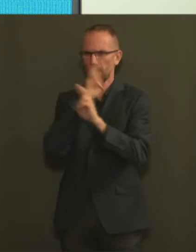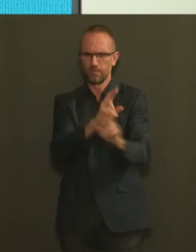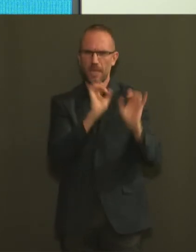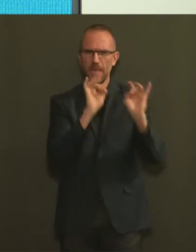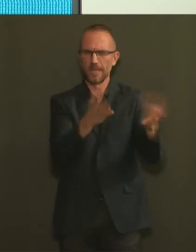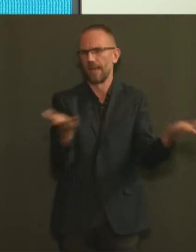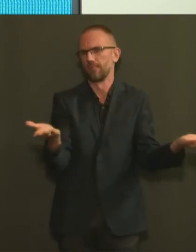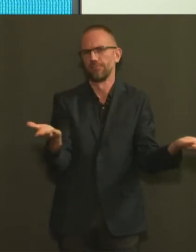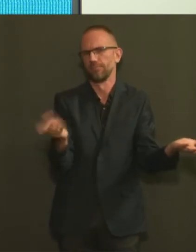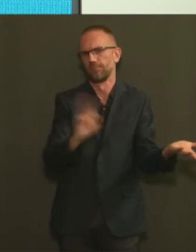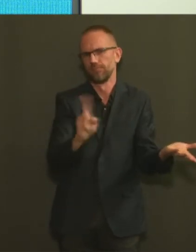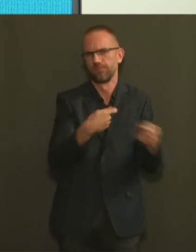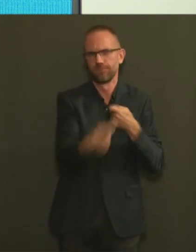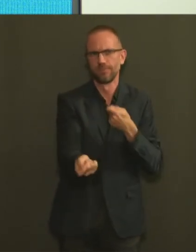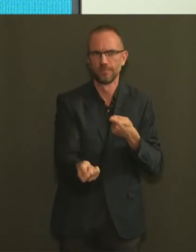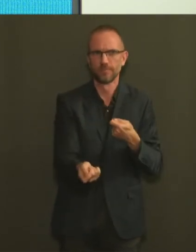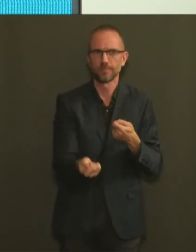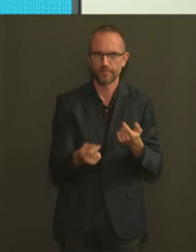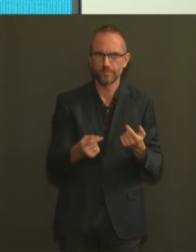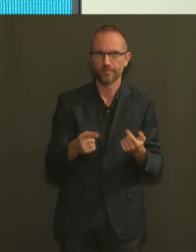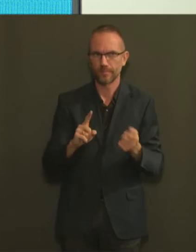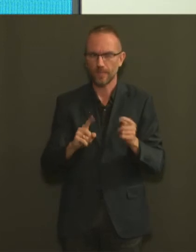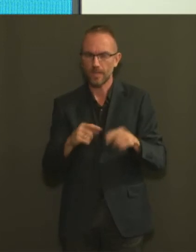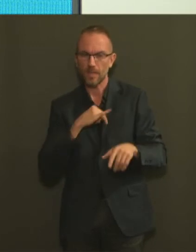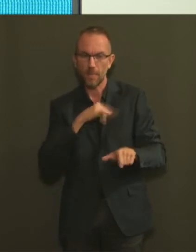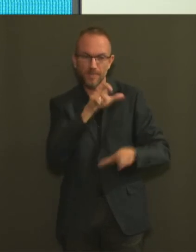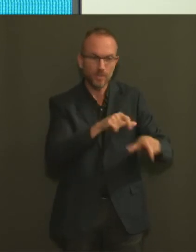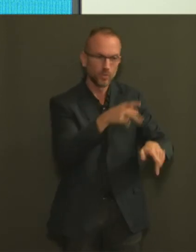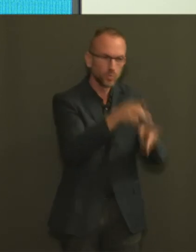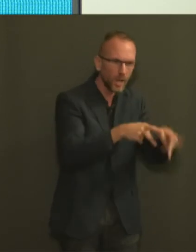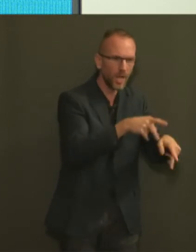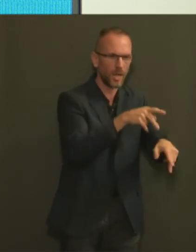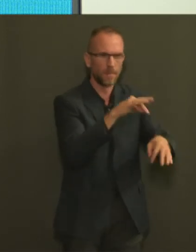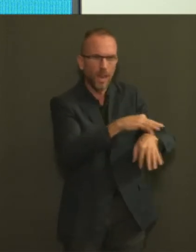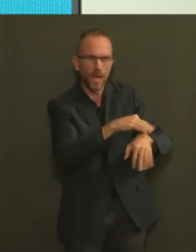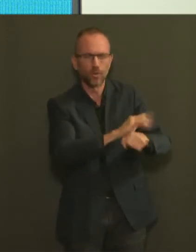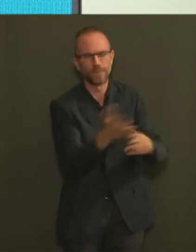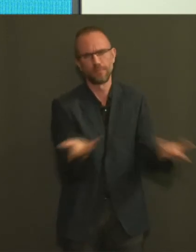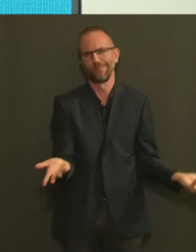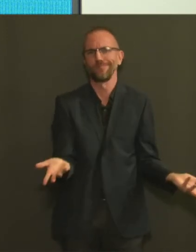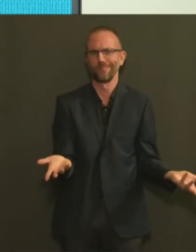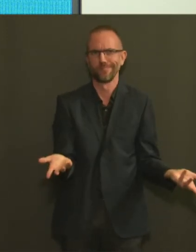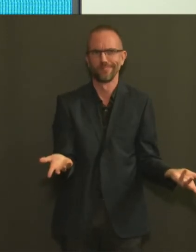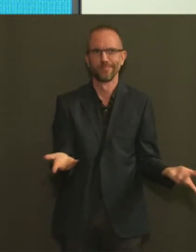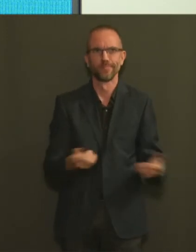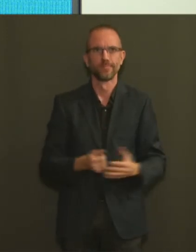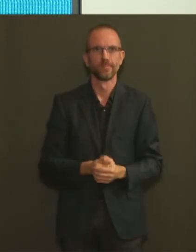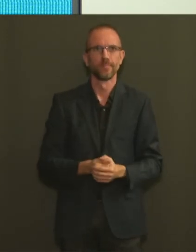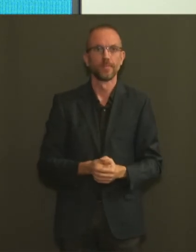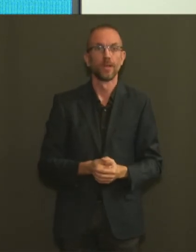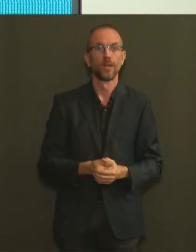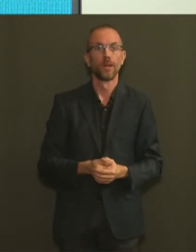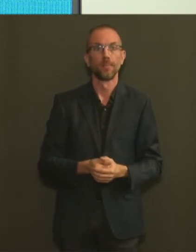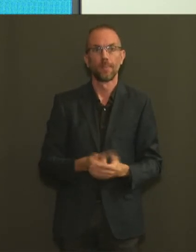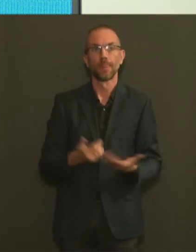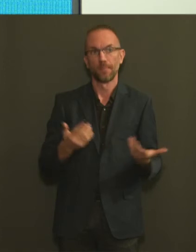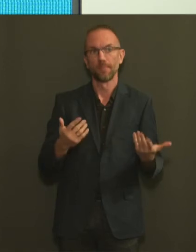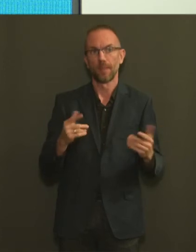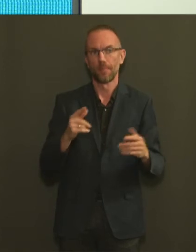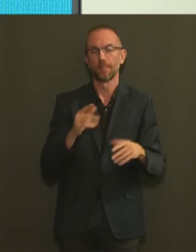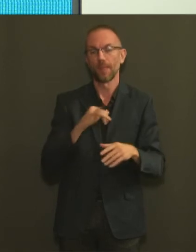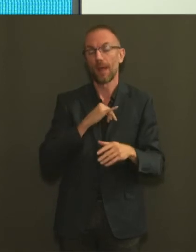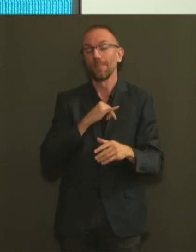étaient hospitalisées à cause du coït un marabout exemple ce qui est possible dans des contextes de fait tout